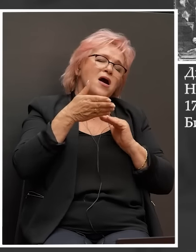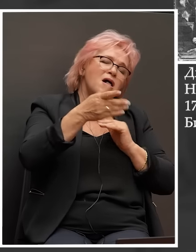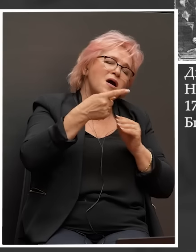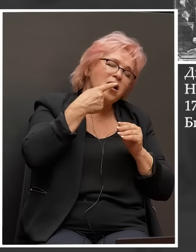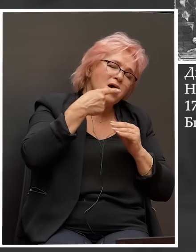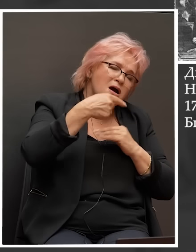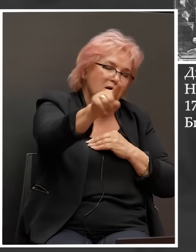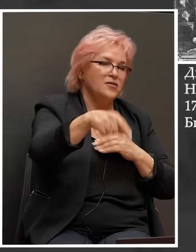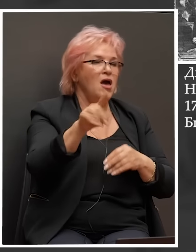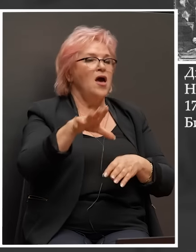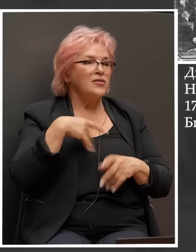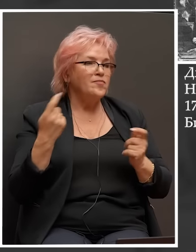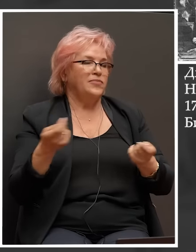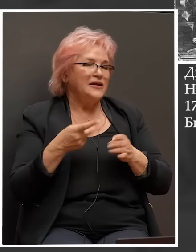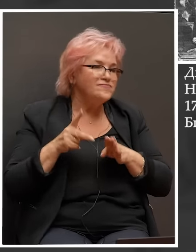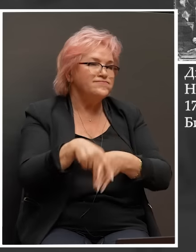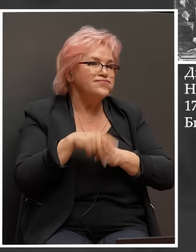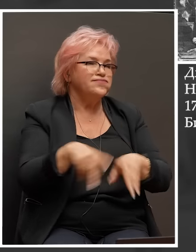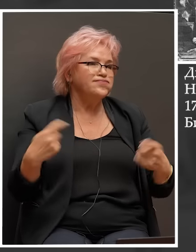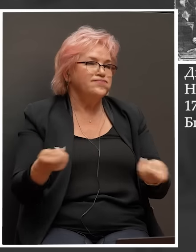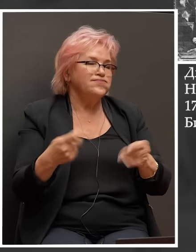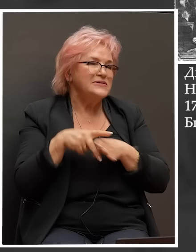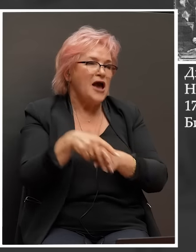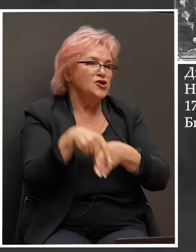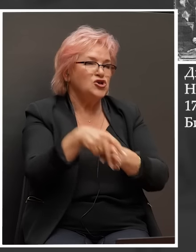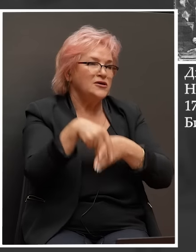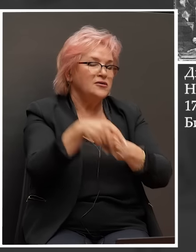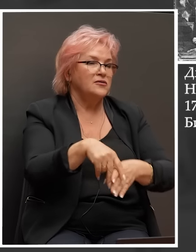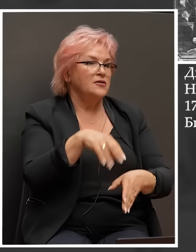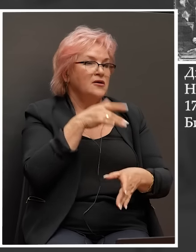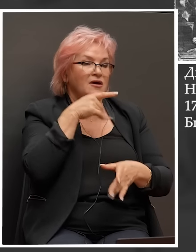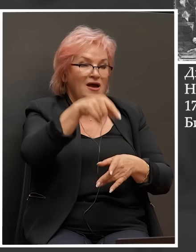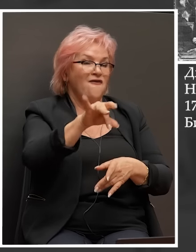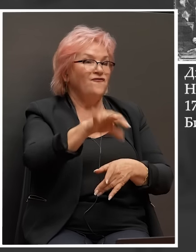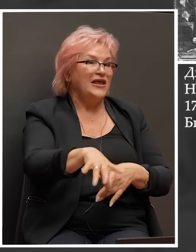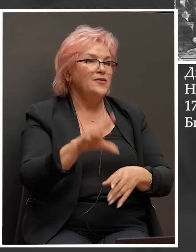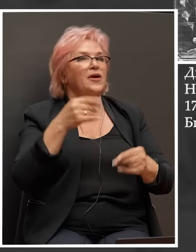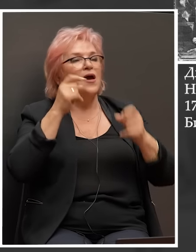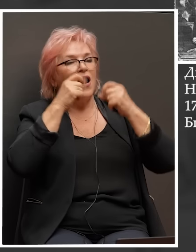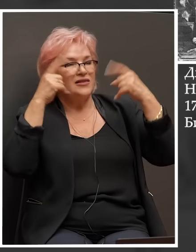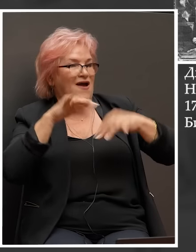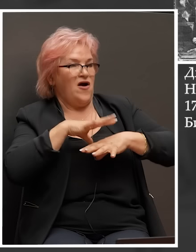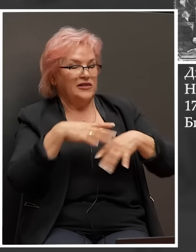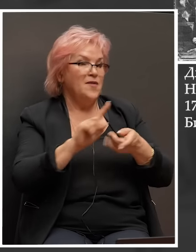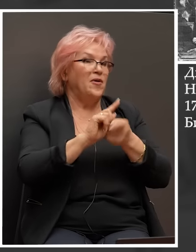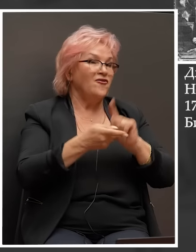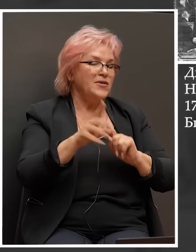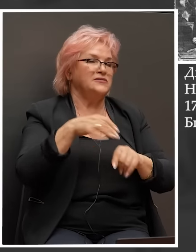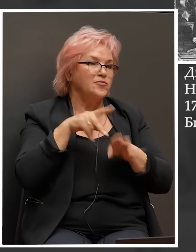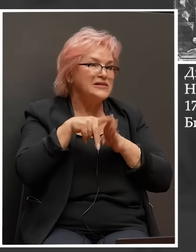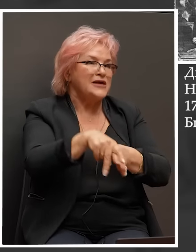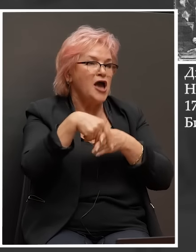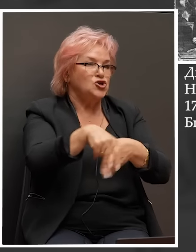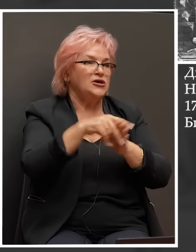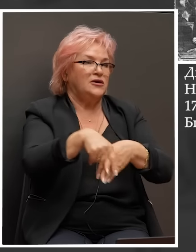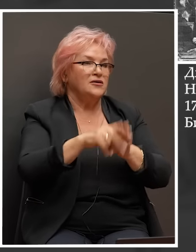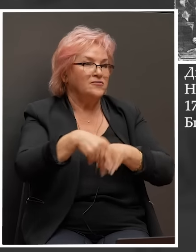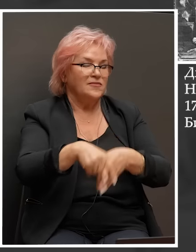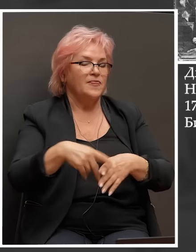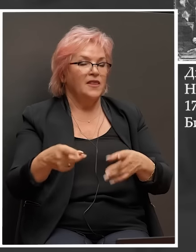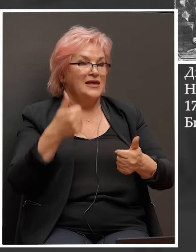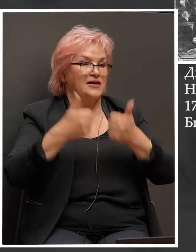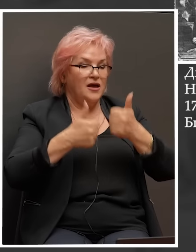И по ней проходили скачки раз в год. В Риме не было особо карнавалов, вот у них вместо карнавала были скачки. И